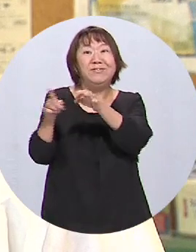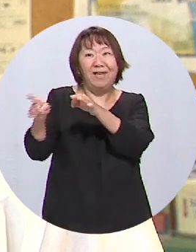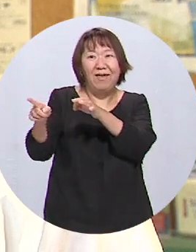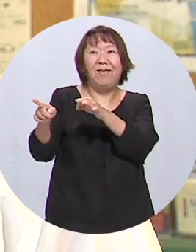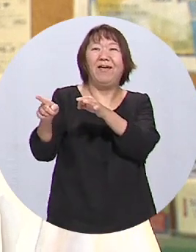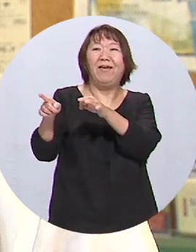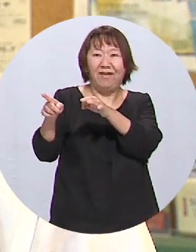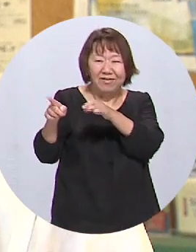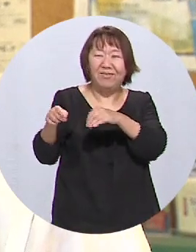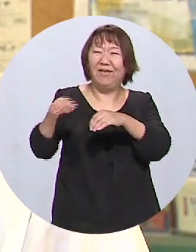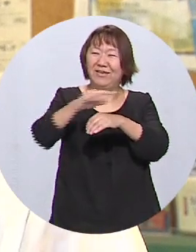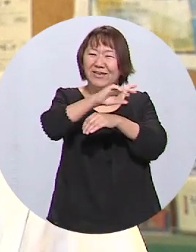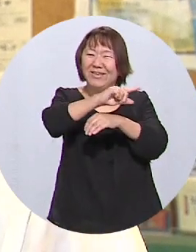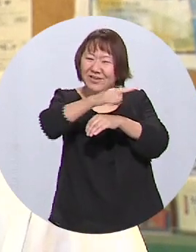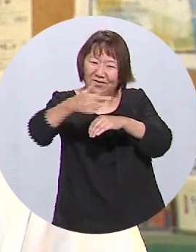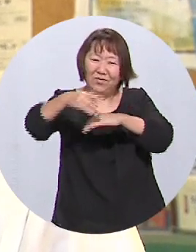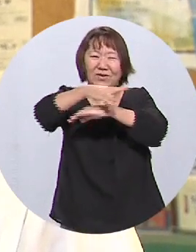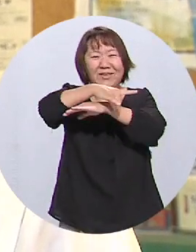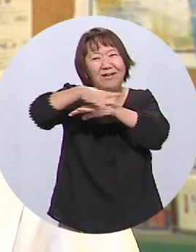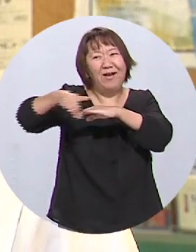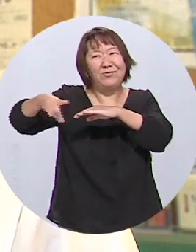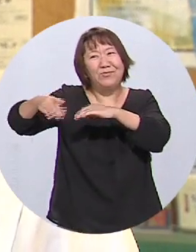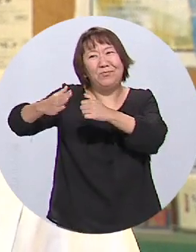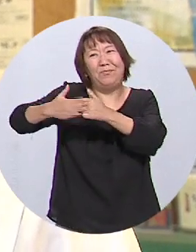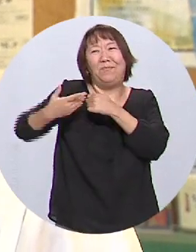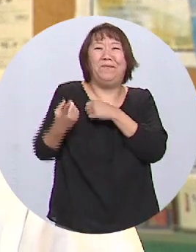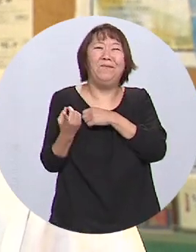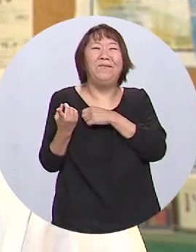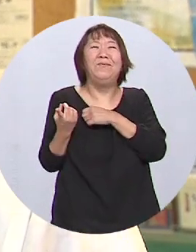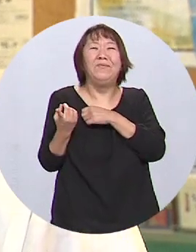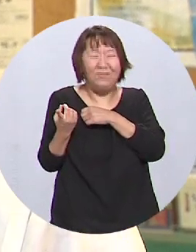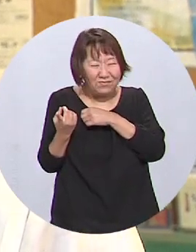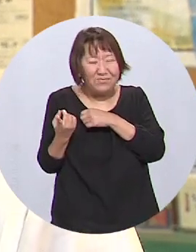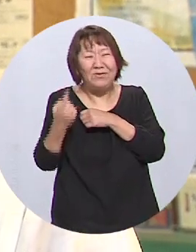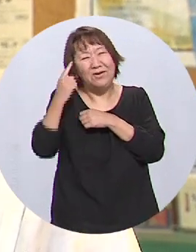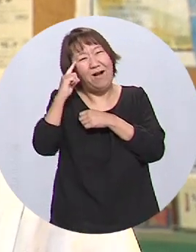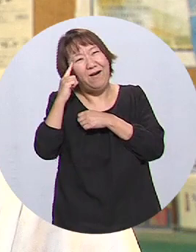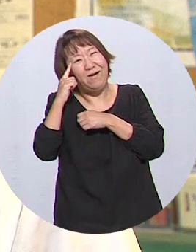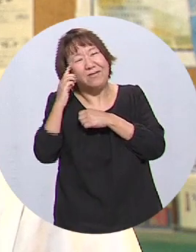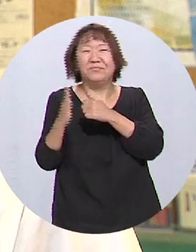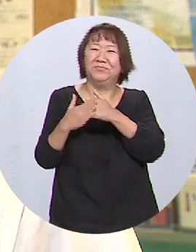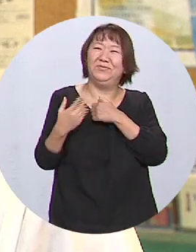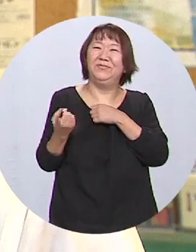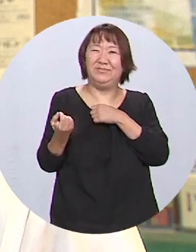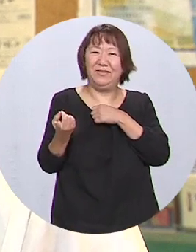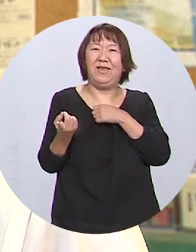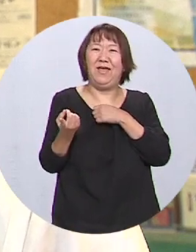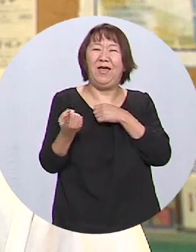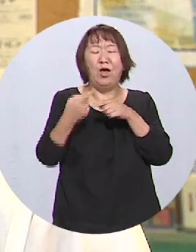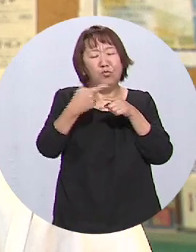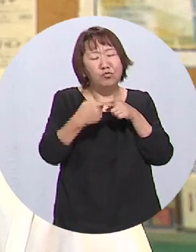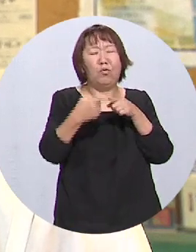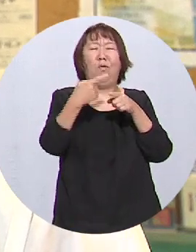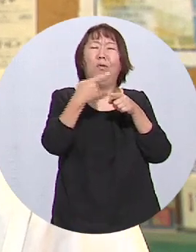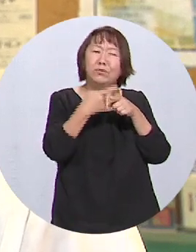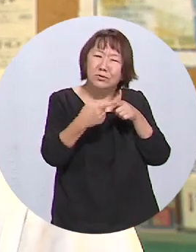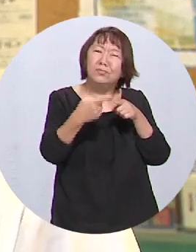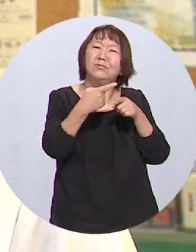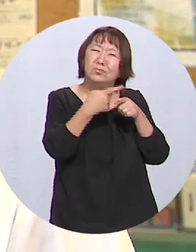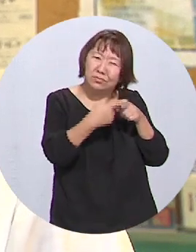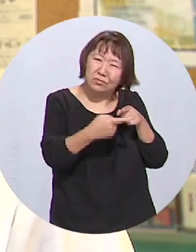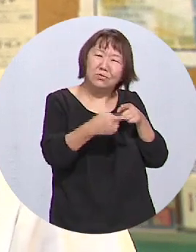がいろいろ企画を考えてくれて、つくつつく